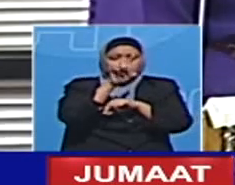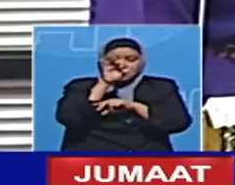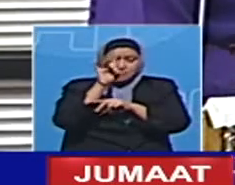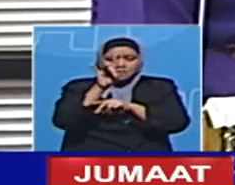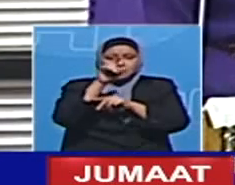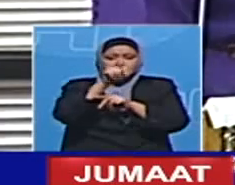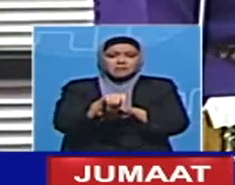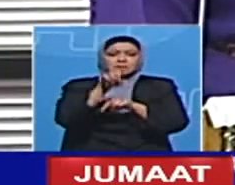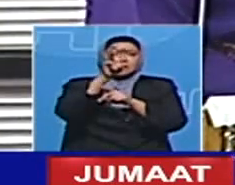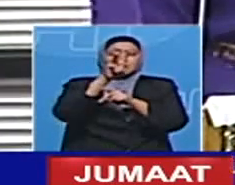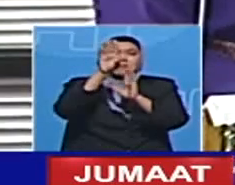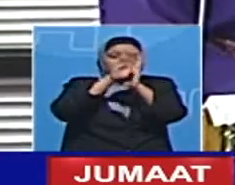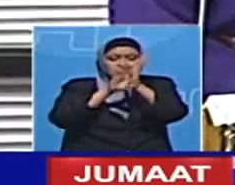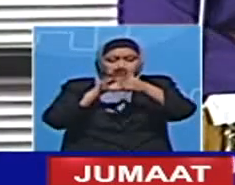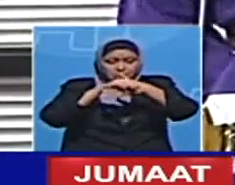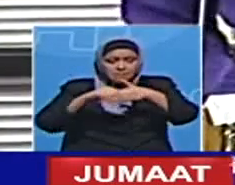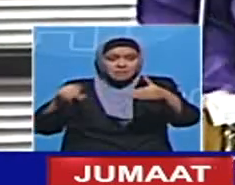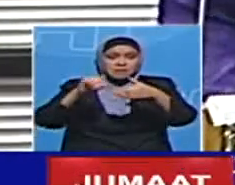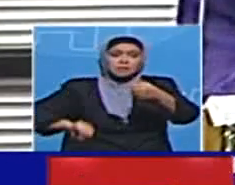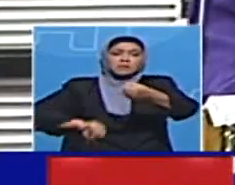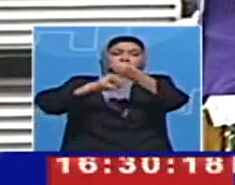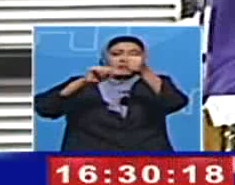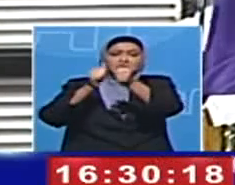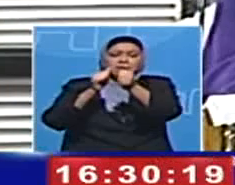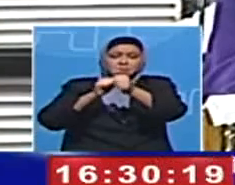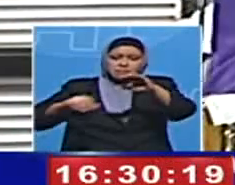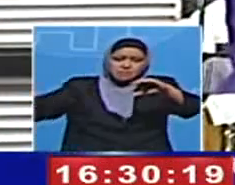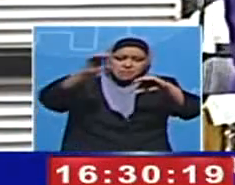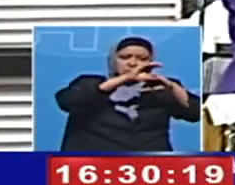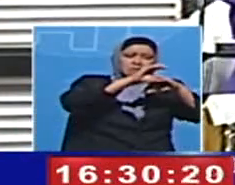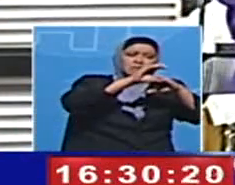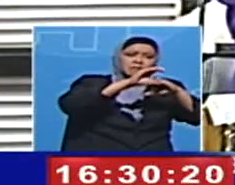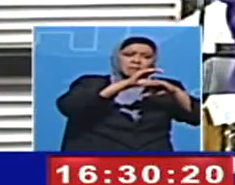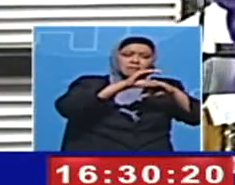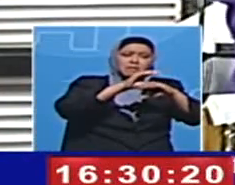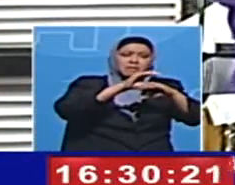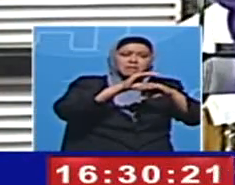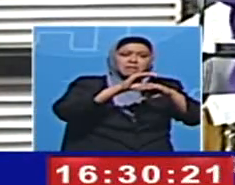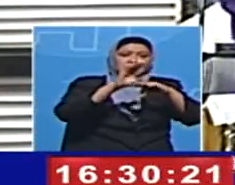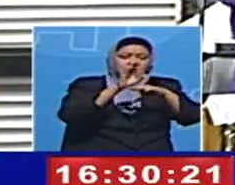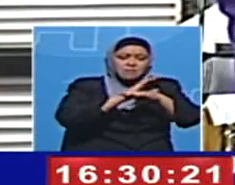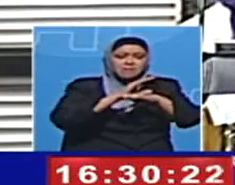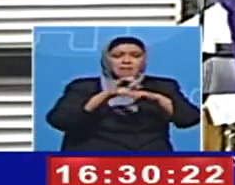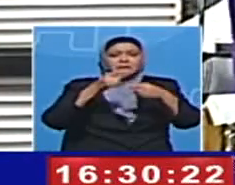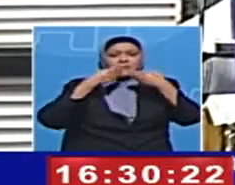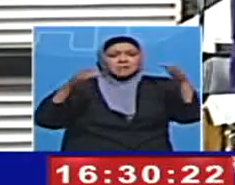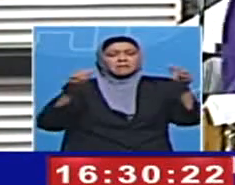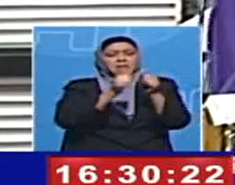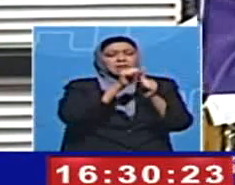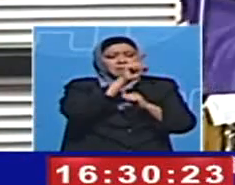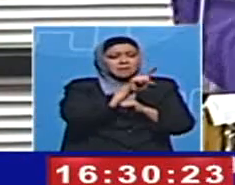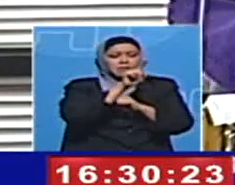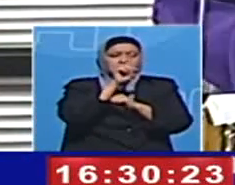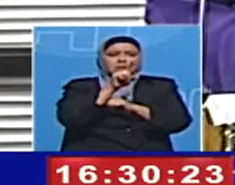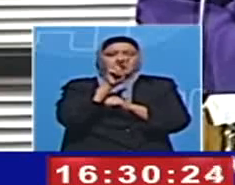r18.6 bilion serta disokong oleh pelaburan awam sebanyak r2.2 bilion